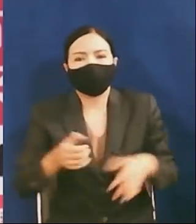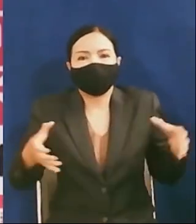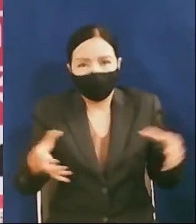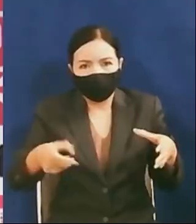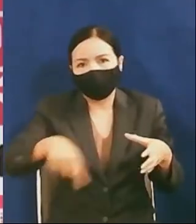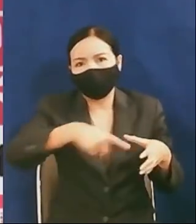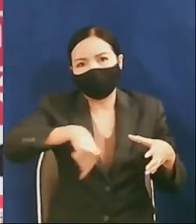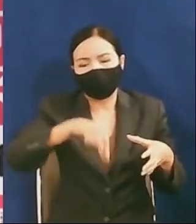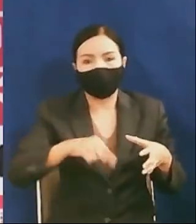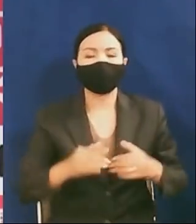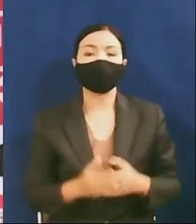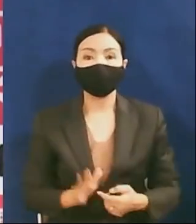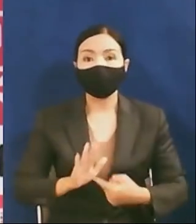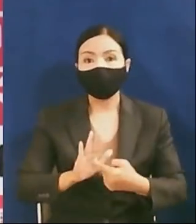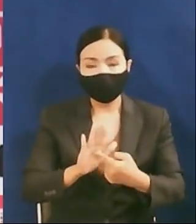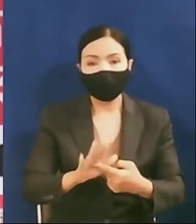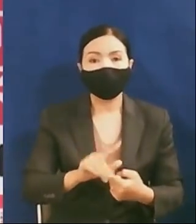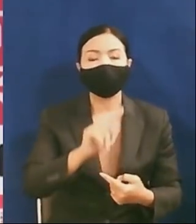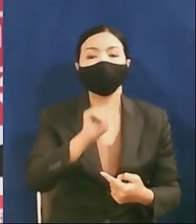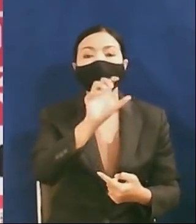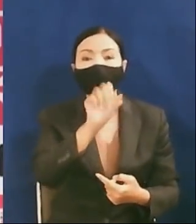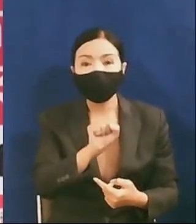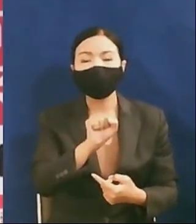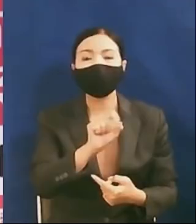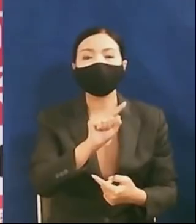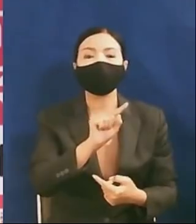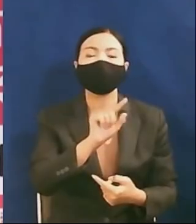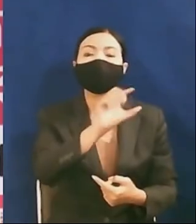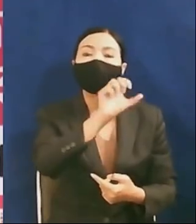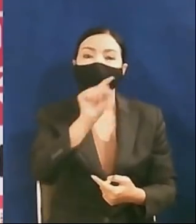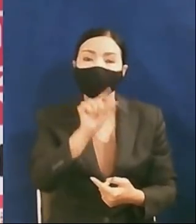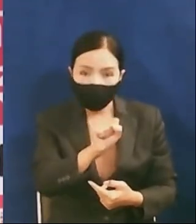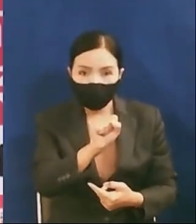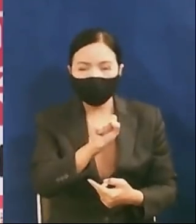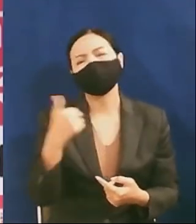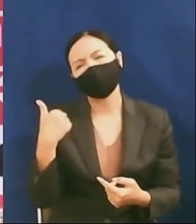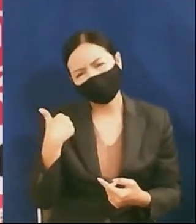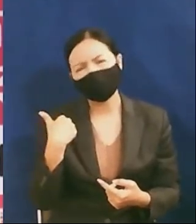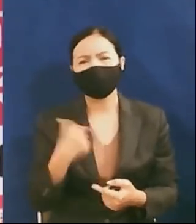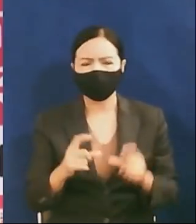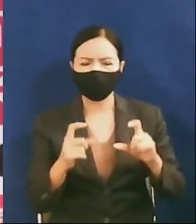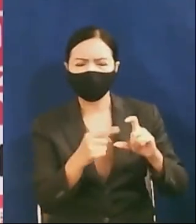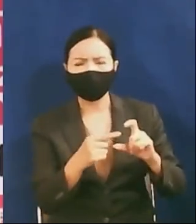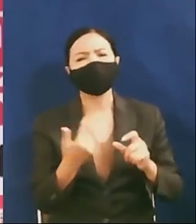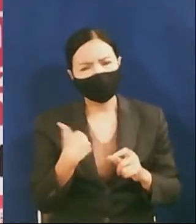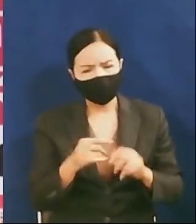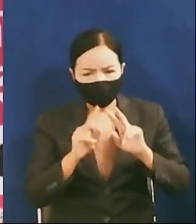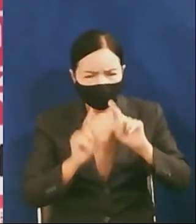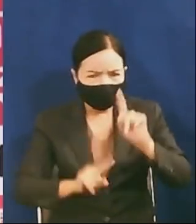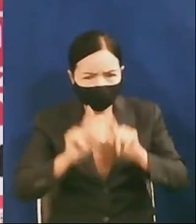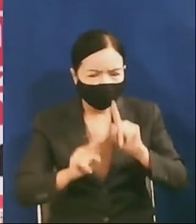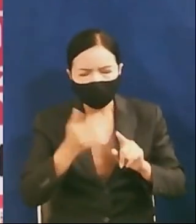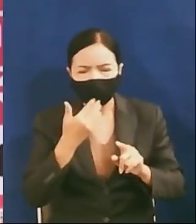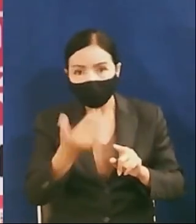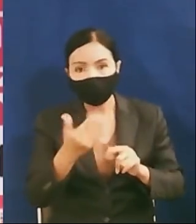างเช่นวัคซีนซิโนแวคนี่นะครับคณะกรรมการวิชาการก็มีการติดตามอยู่โดยตลอดนะครับแล้วก็